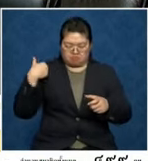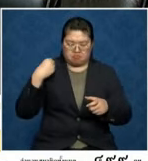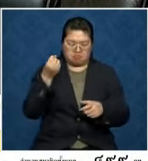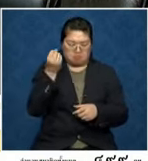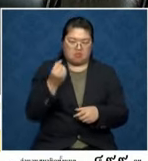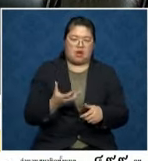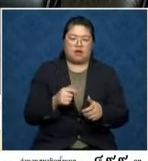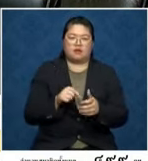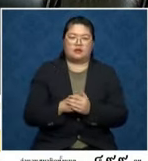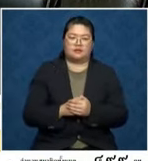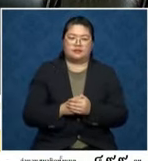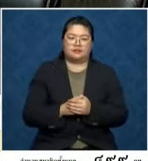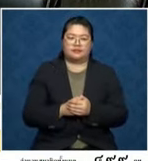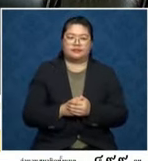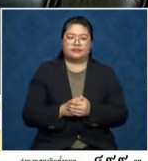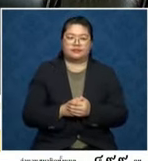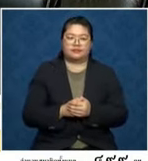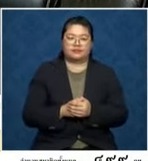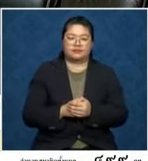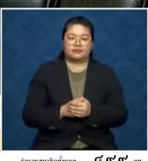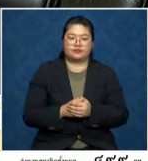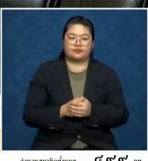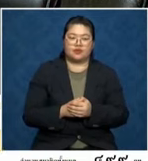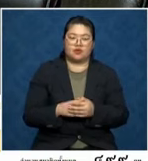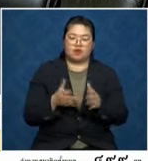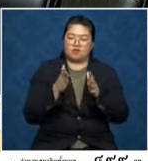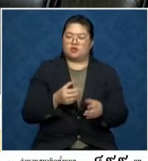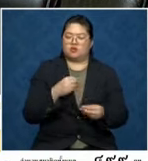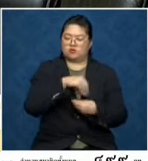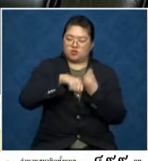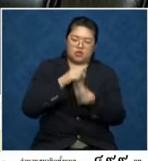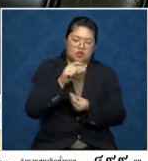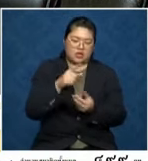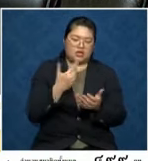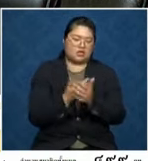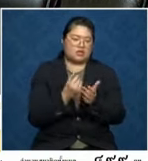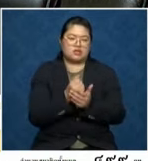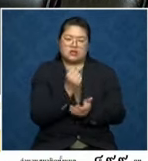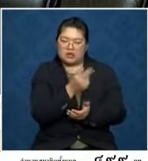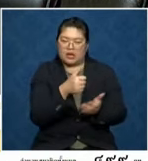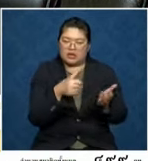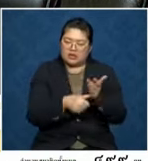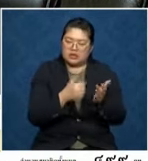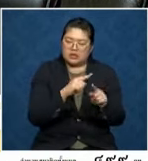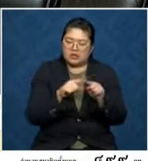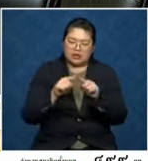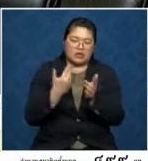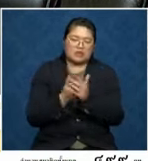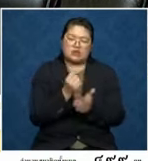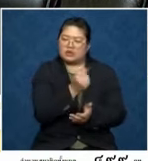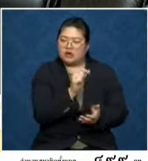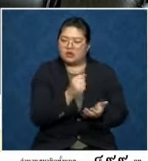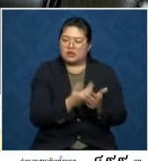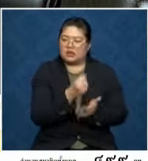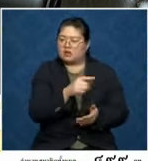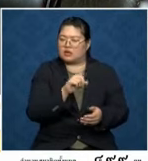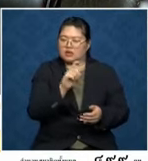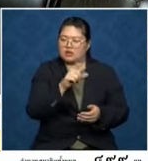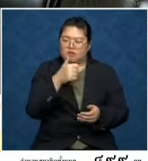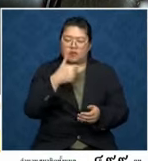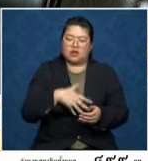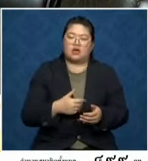ขึ้นมาก่อนเพราะฉะนั้นเนี่ยหลายคนก็ไม่สามารถชำระหนี้ตามเช็คได้ก็ถูกดำเนินคดีอาญาไปร้านอาหารที่ถูกปิดนะครับสถานบัน